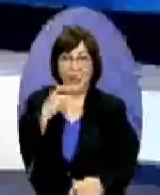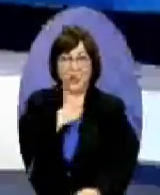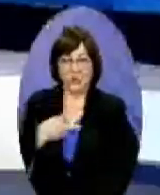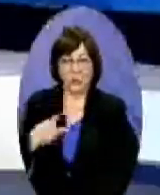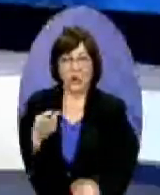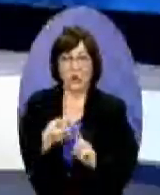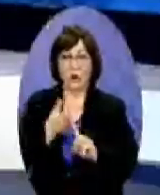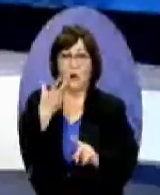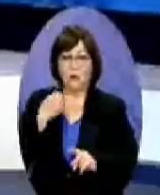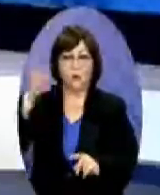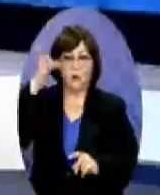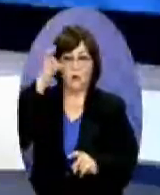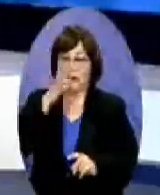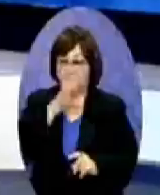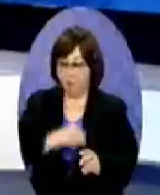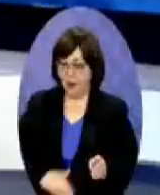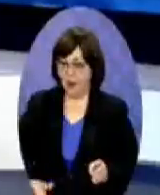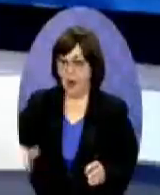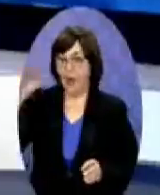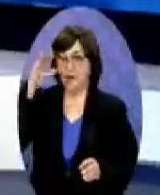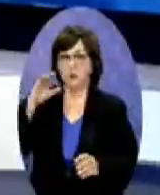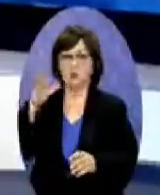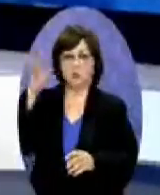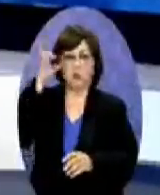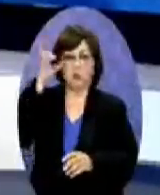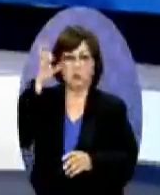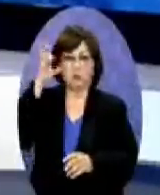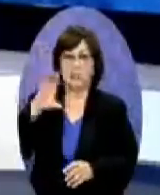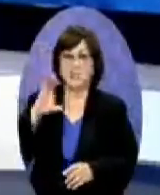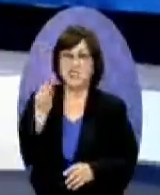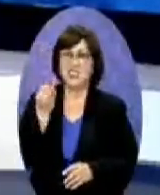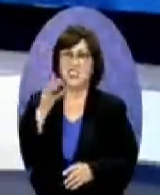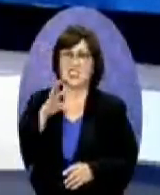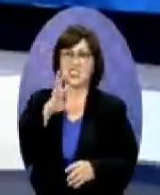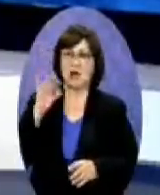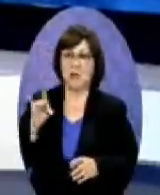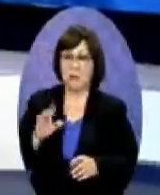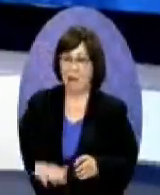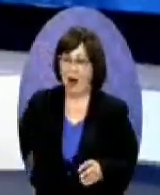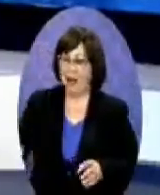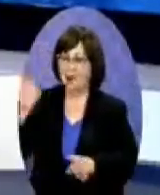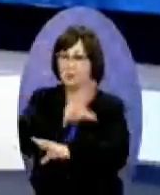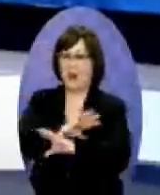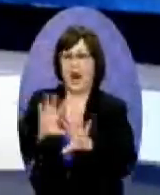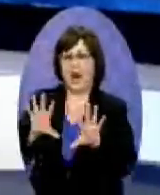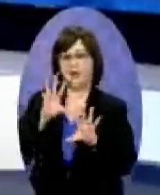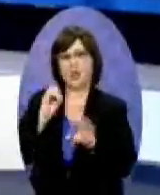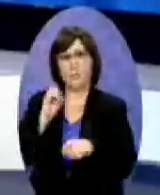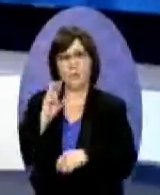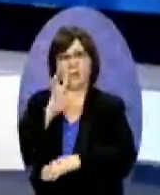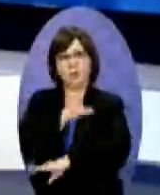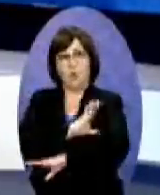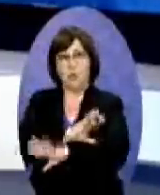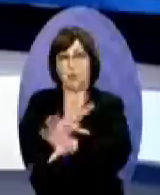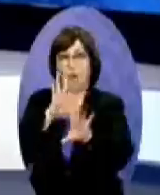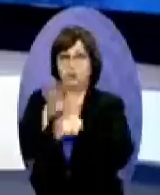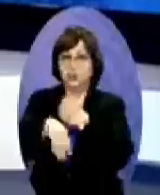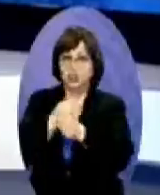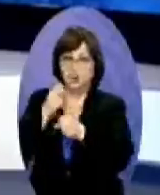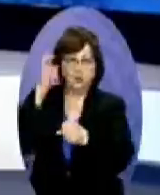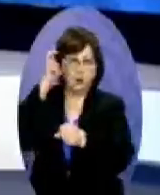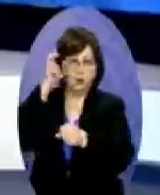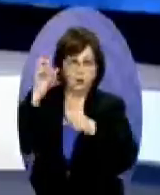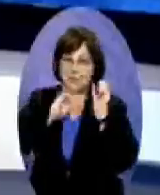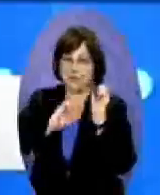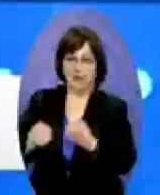тийм ээ багасан системтэйгээр явуулж одоо олгож эхлэх хэрэгтэй ч гэж ярьдаг тийм ээ. Бас 10 жилийн боловсруулалтын хөтөлбөрт ч гэсэн оруулах ёстой гэж